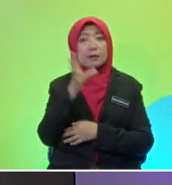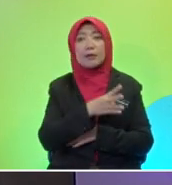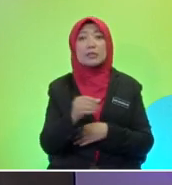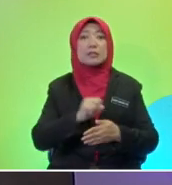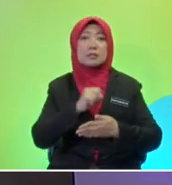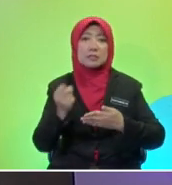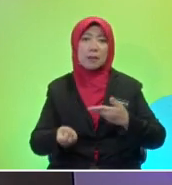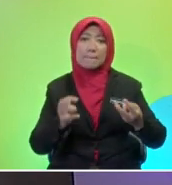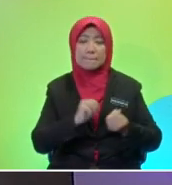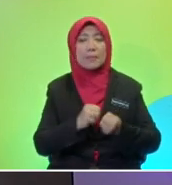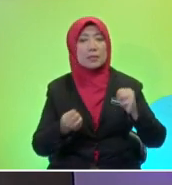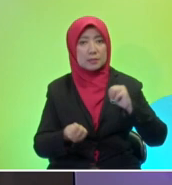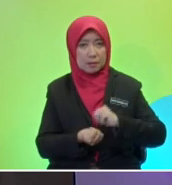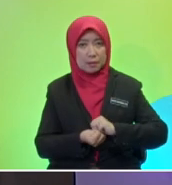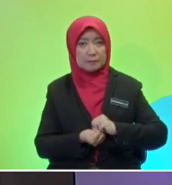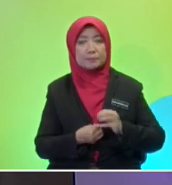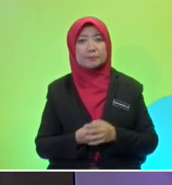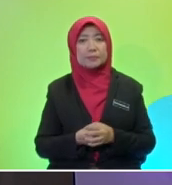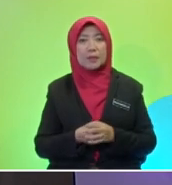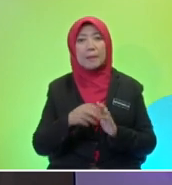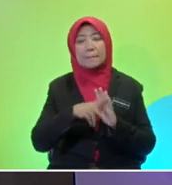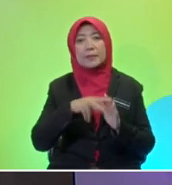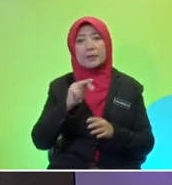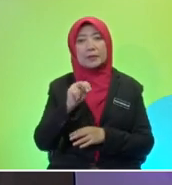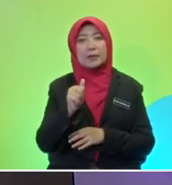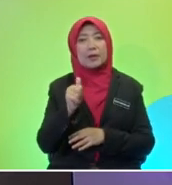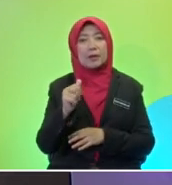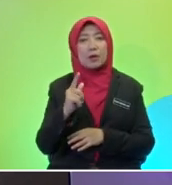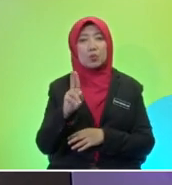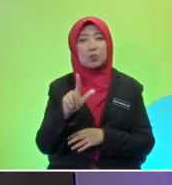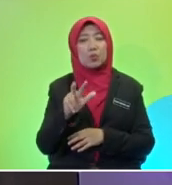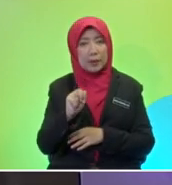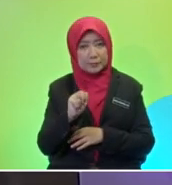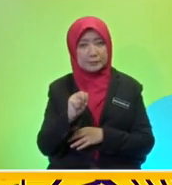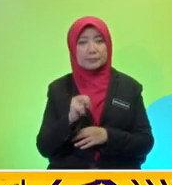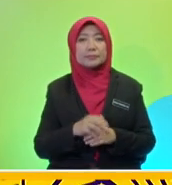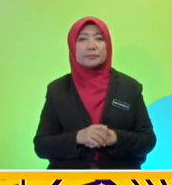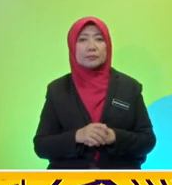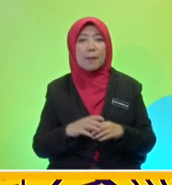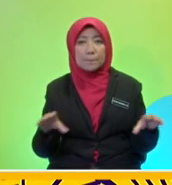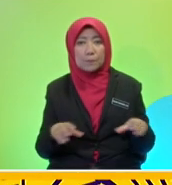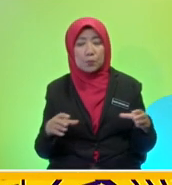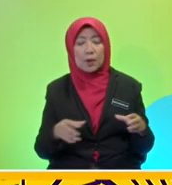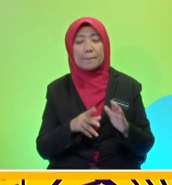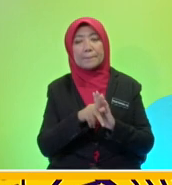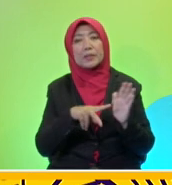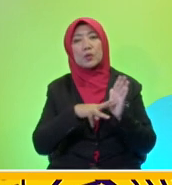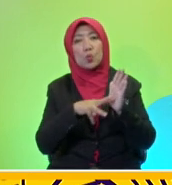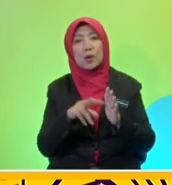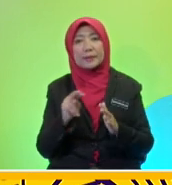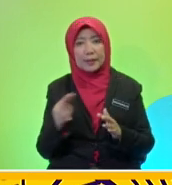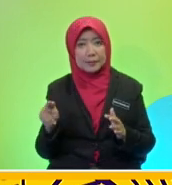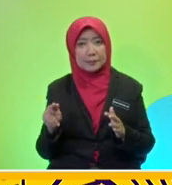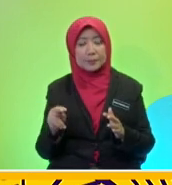oke yang kedua adalah penakulan membuat penakulan oke yang ketiga adalah membuat perwakilan perwakilan